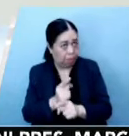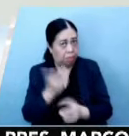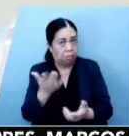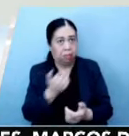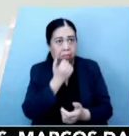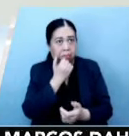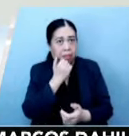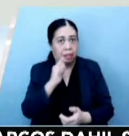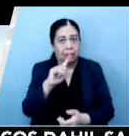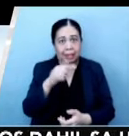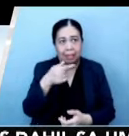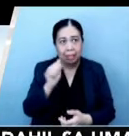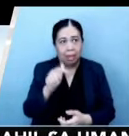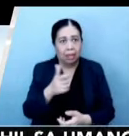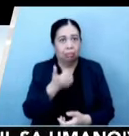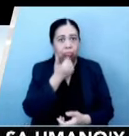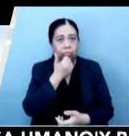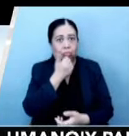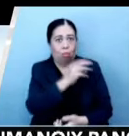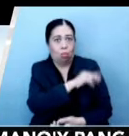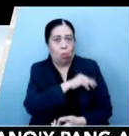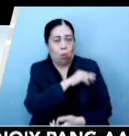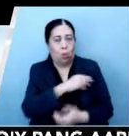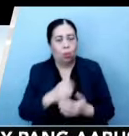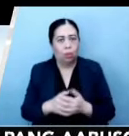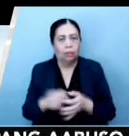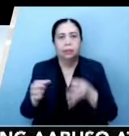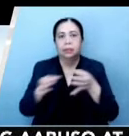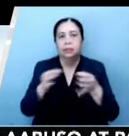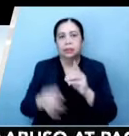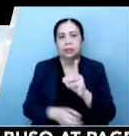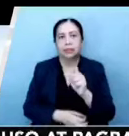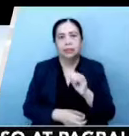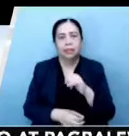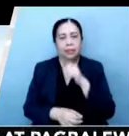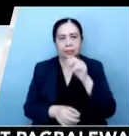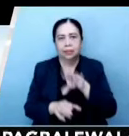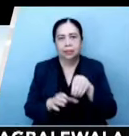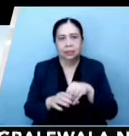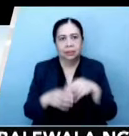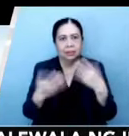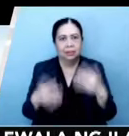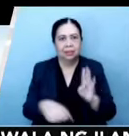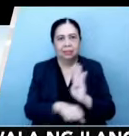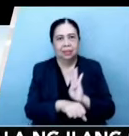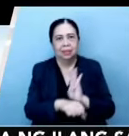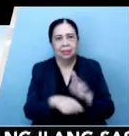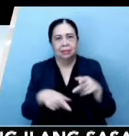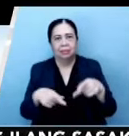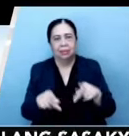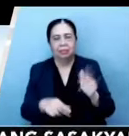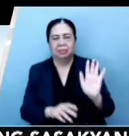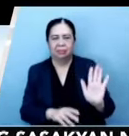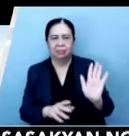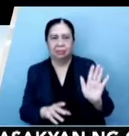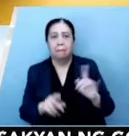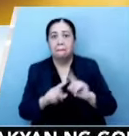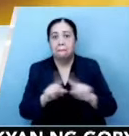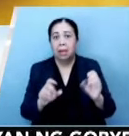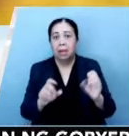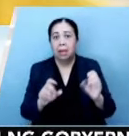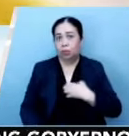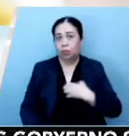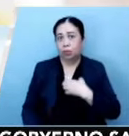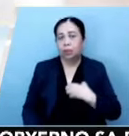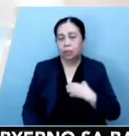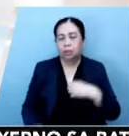or immoral dito. Nilino naman ng DTI na wala sa kapangyarihan nila na bawiin ang business permit ng isang negosyo. Pero kung ireklamo sa kanila, maaari